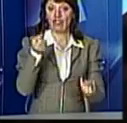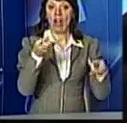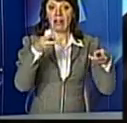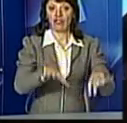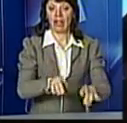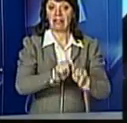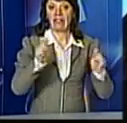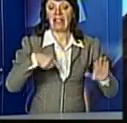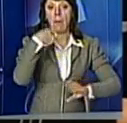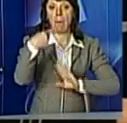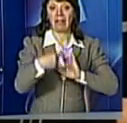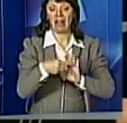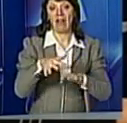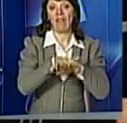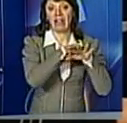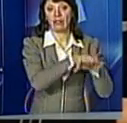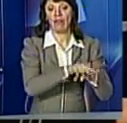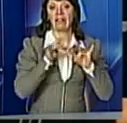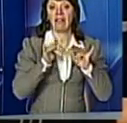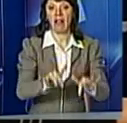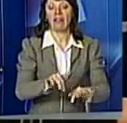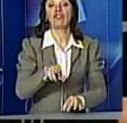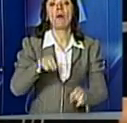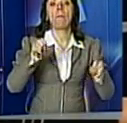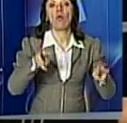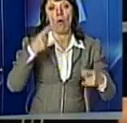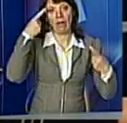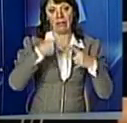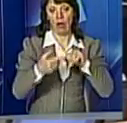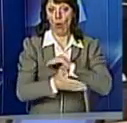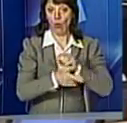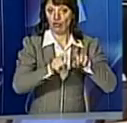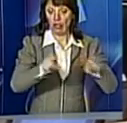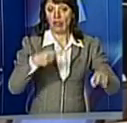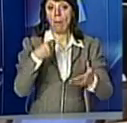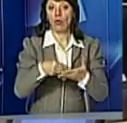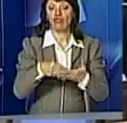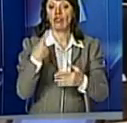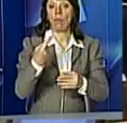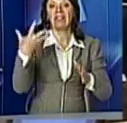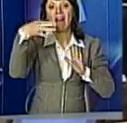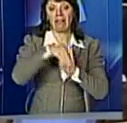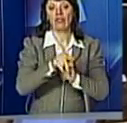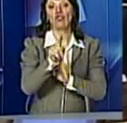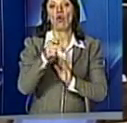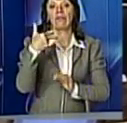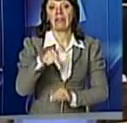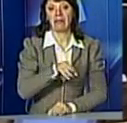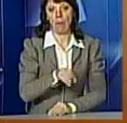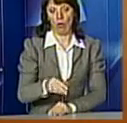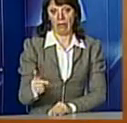залишається відкритим питання із фінансування діяльності провтехучилищ в бюджеті області закладено на це 130